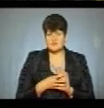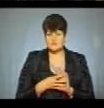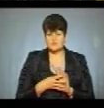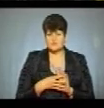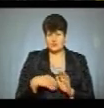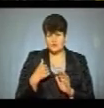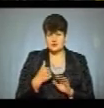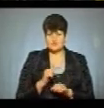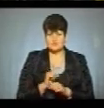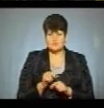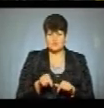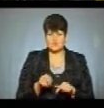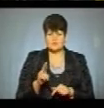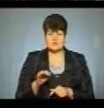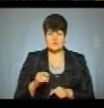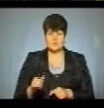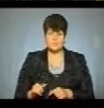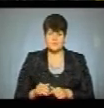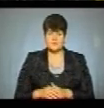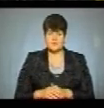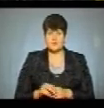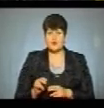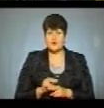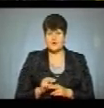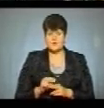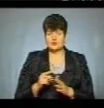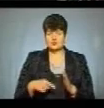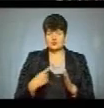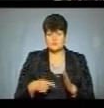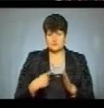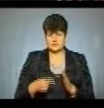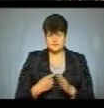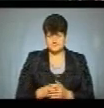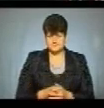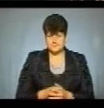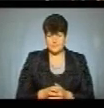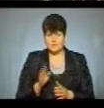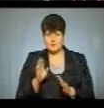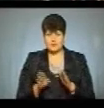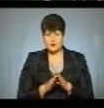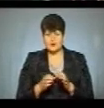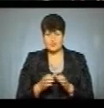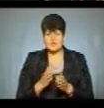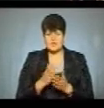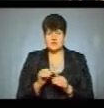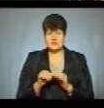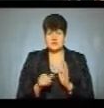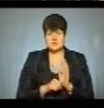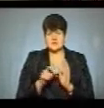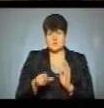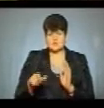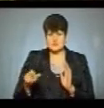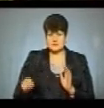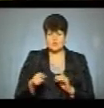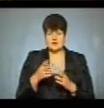році, я вже зупинився у цьому цеху по ремонту дизельних двигунів. У підпорядкуванні Михайла Садового 16 осіб.